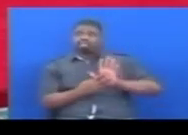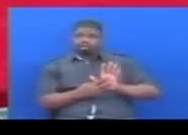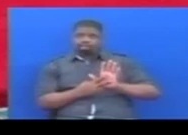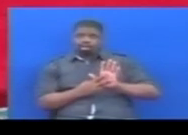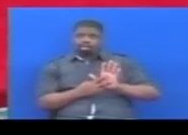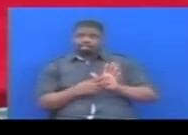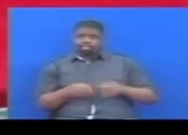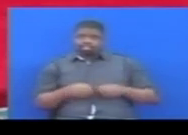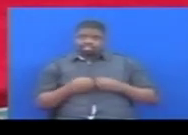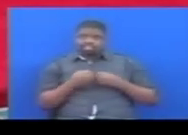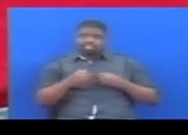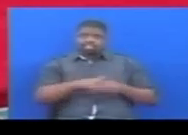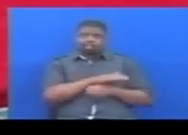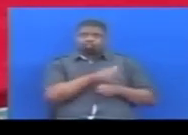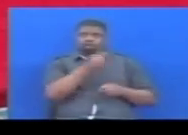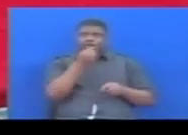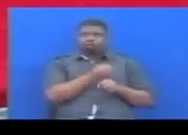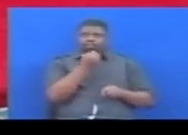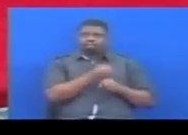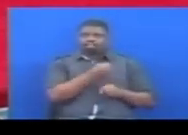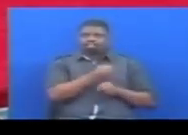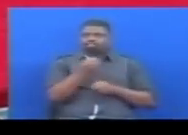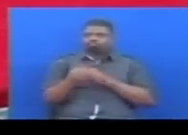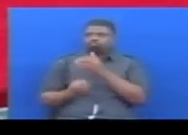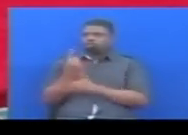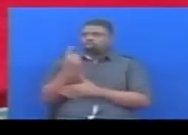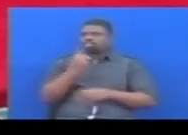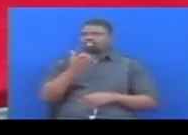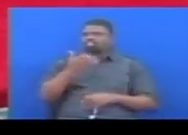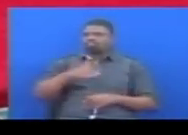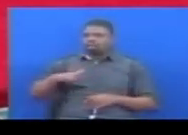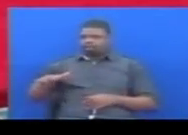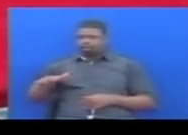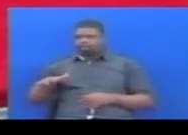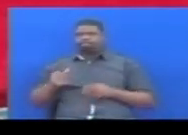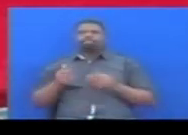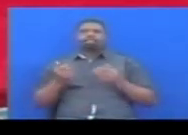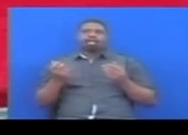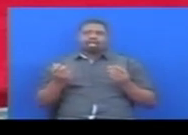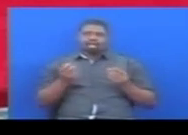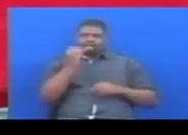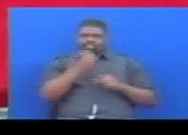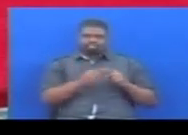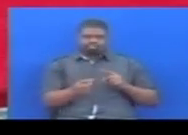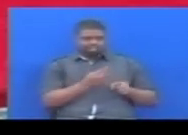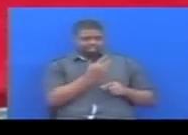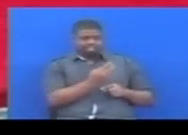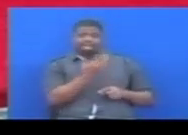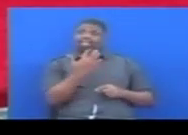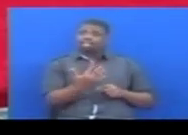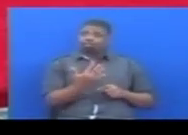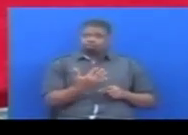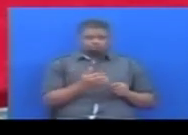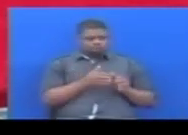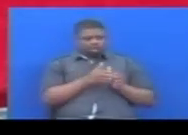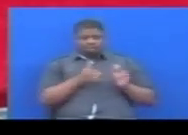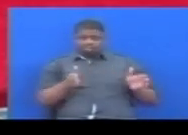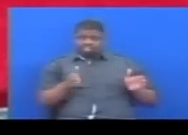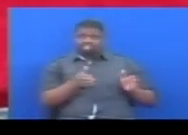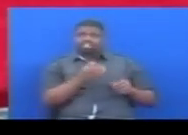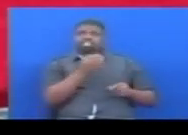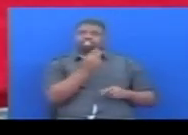zilitajwa na zilijazwa na watumishi kutoka Zanzibar ikiwa ni 25%, na nafasi 21